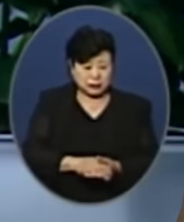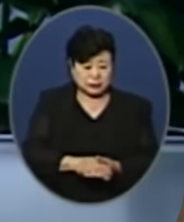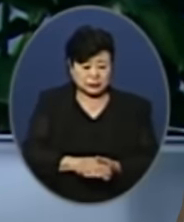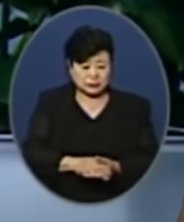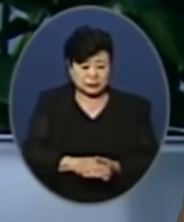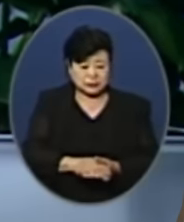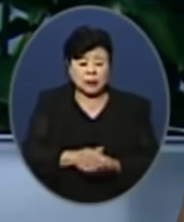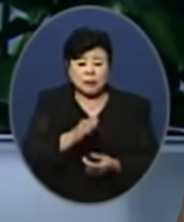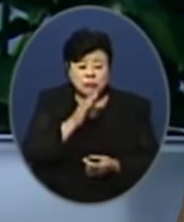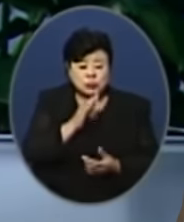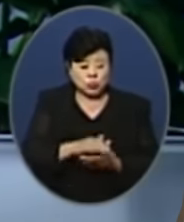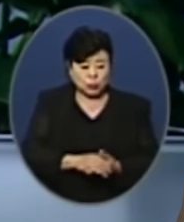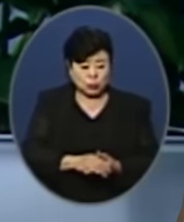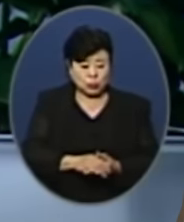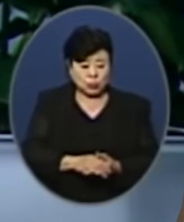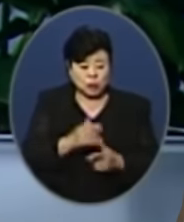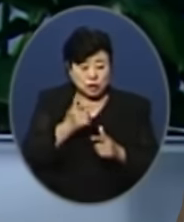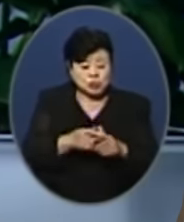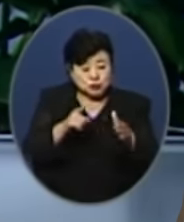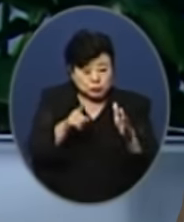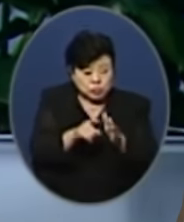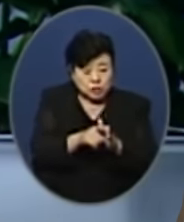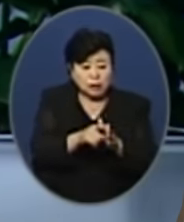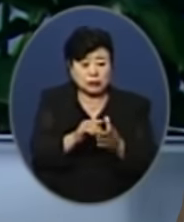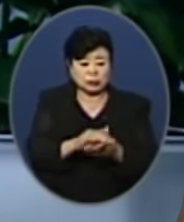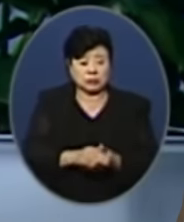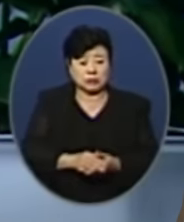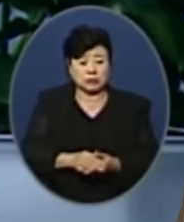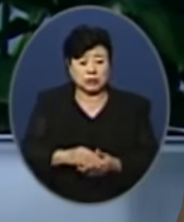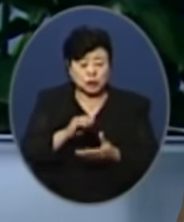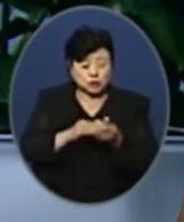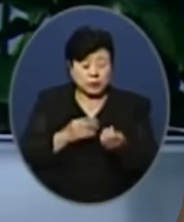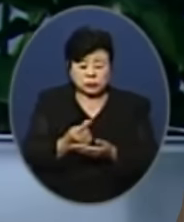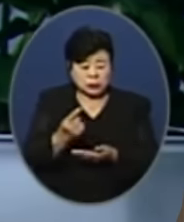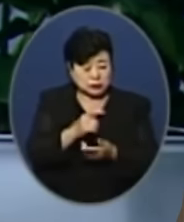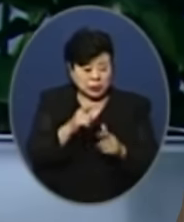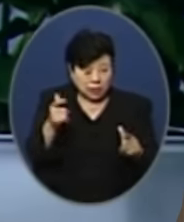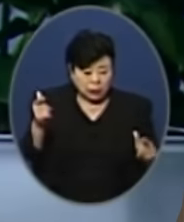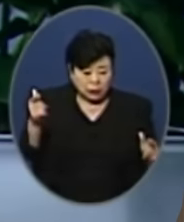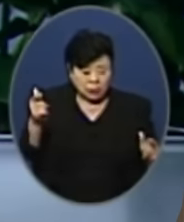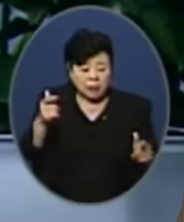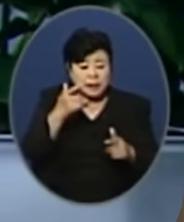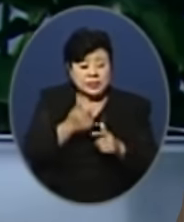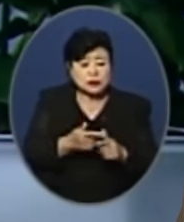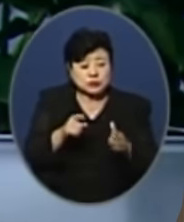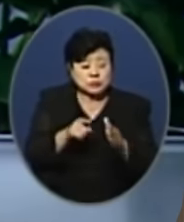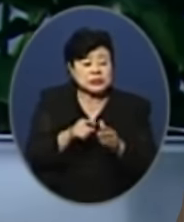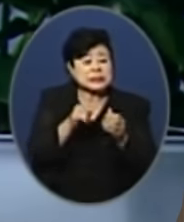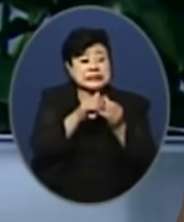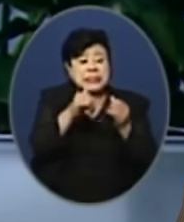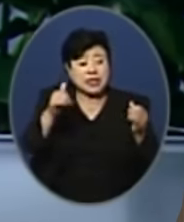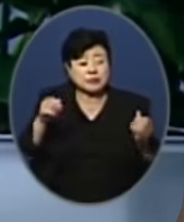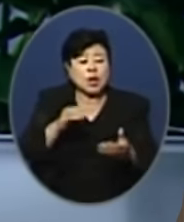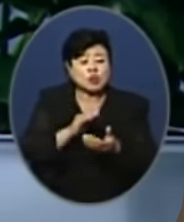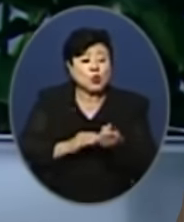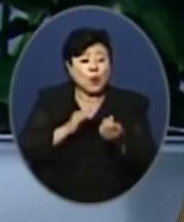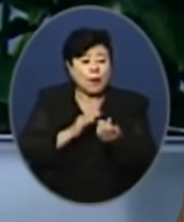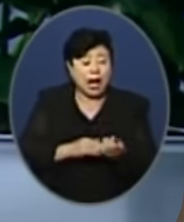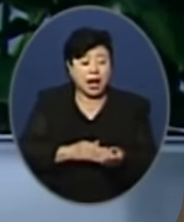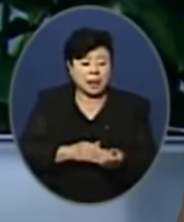그래서 물론이지요. 예수 믿었다고 해서 도박이 떨어지지는 않습니다. 예수 믿은 사람은